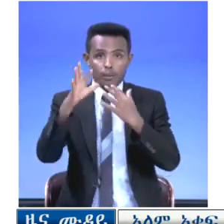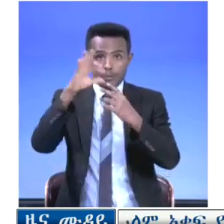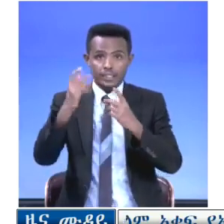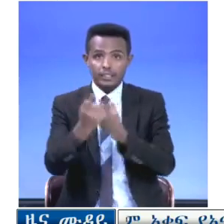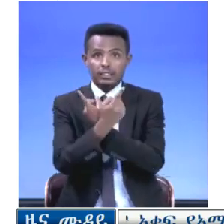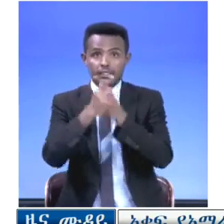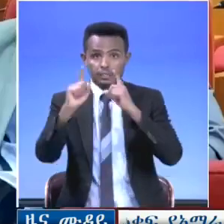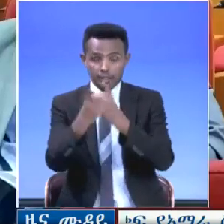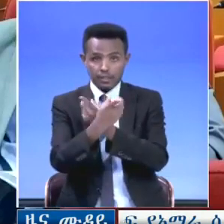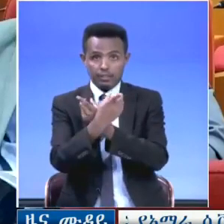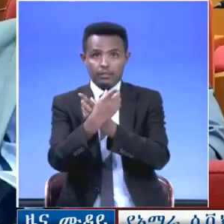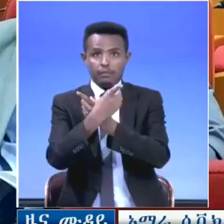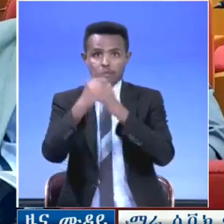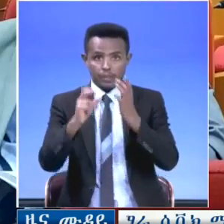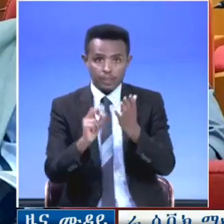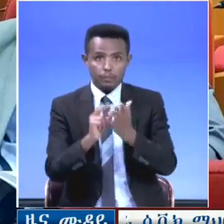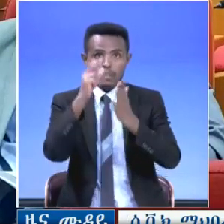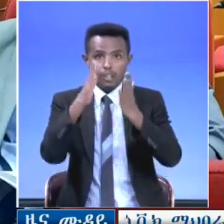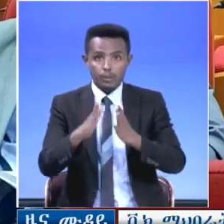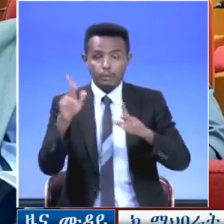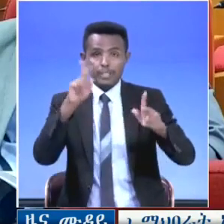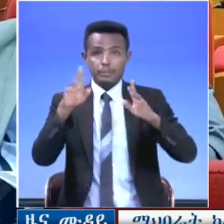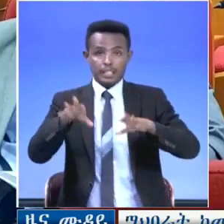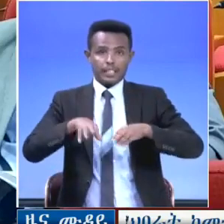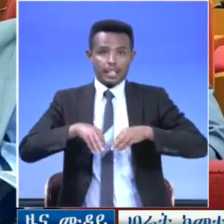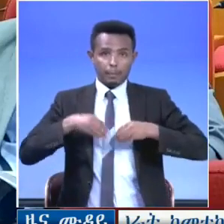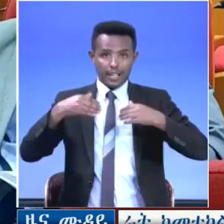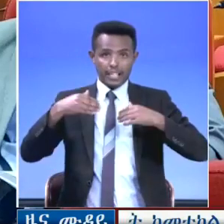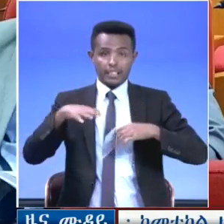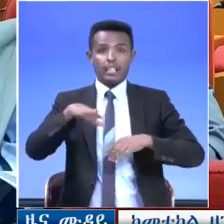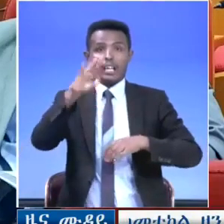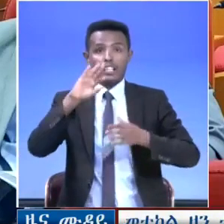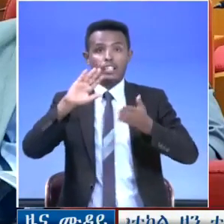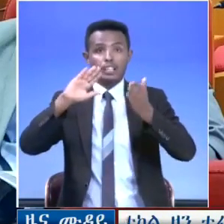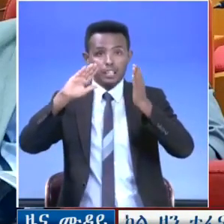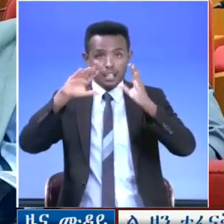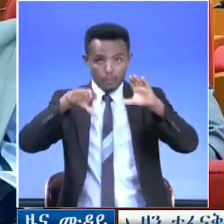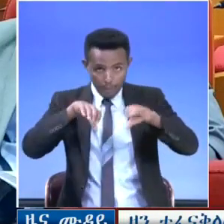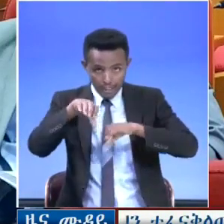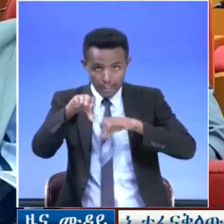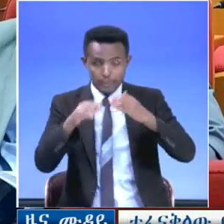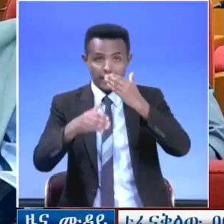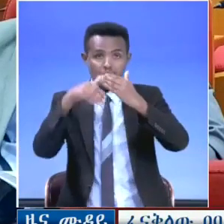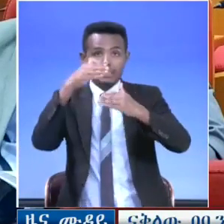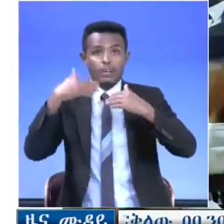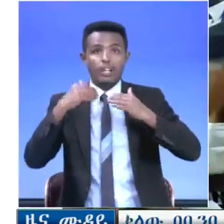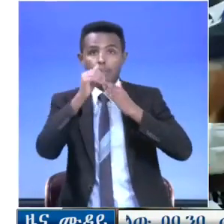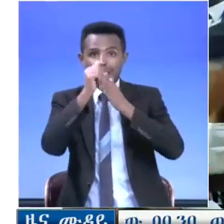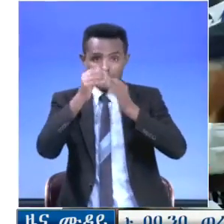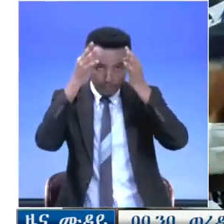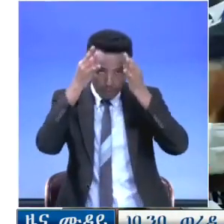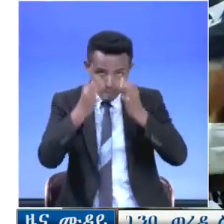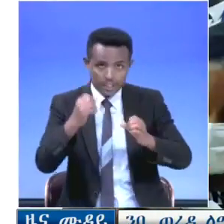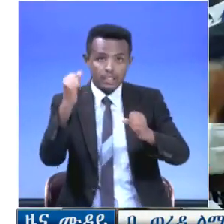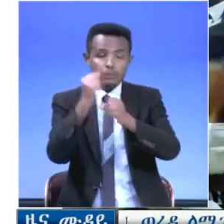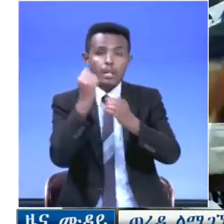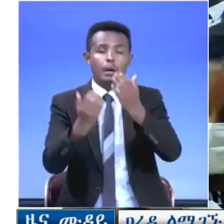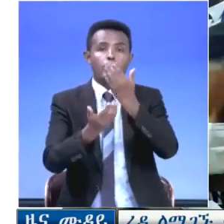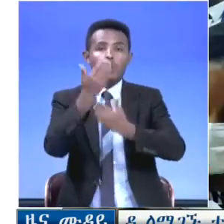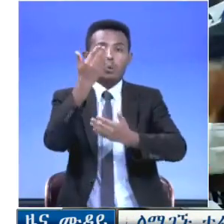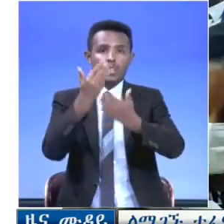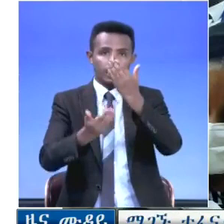ሰላማዊ፣ ዲሞክራሲያዊና በህዝብ ዘንድ ተቀባይነት ያተረፈ ለማድረግ በየደረጃው ያለው መሪ በቁርጠኝነት እንደሚሰራ